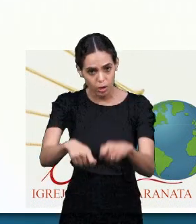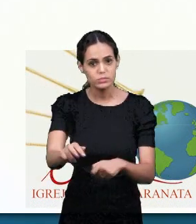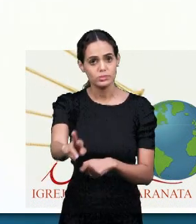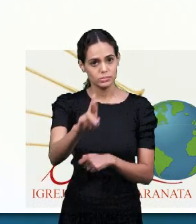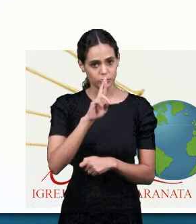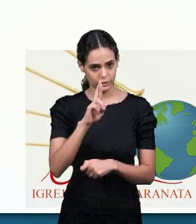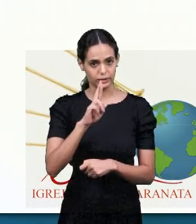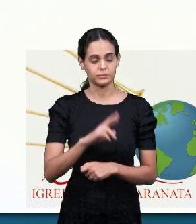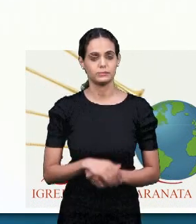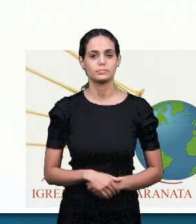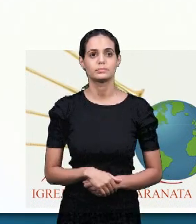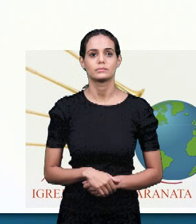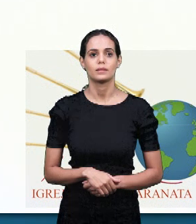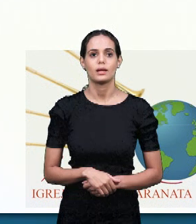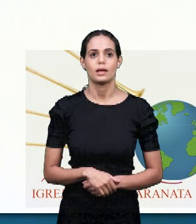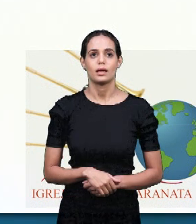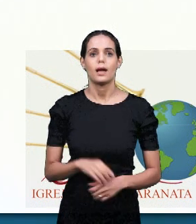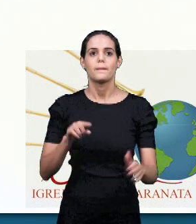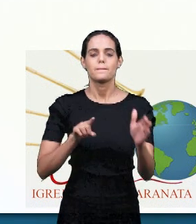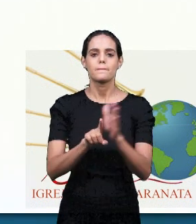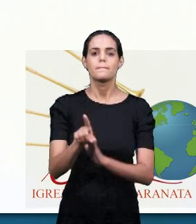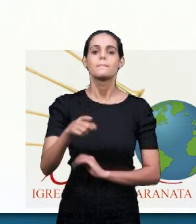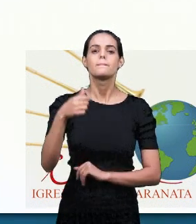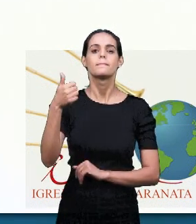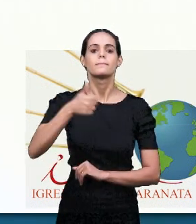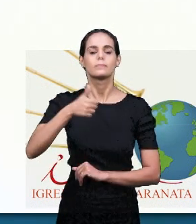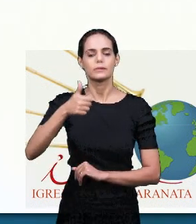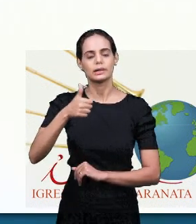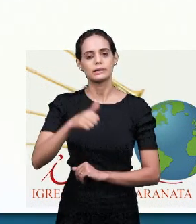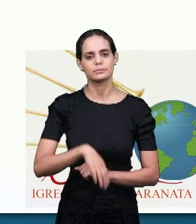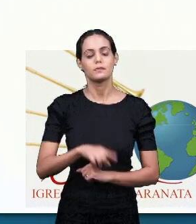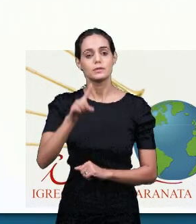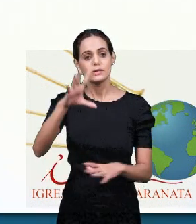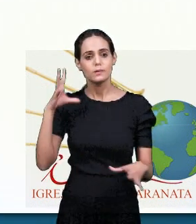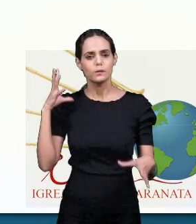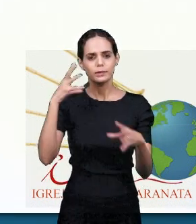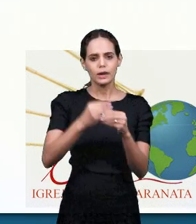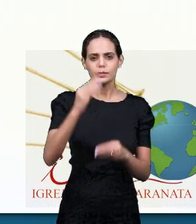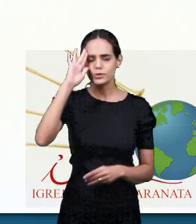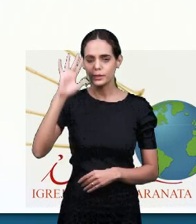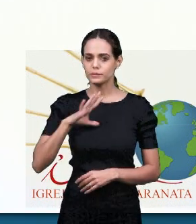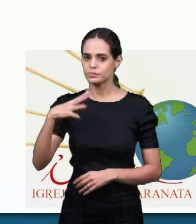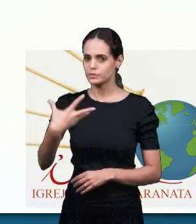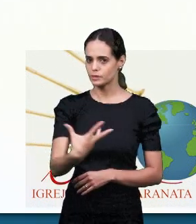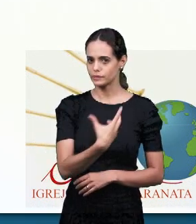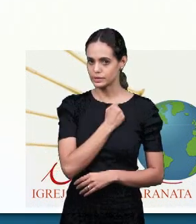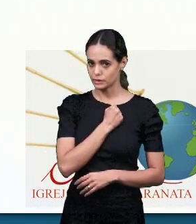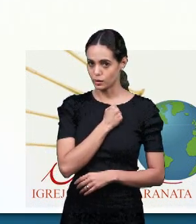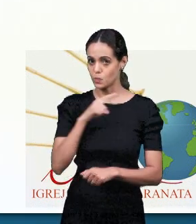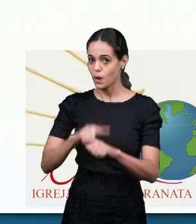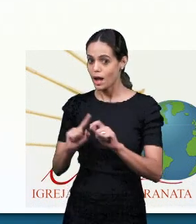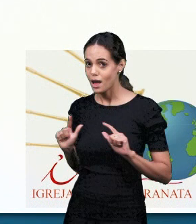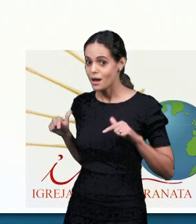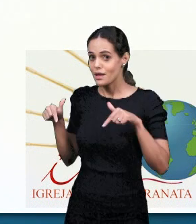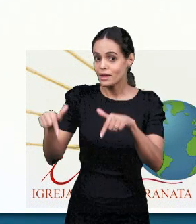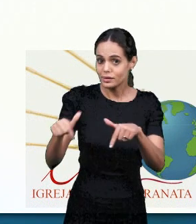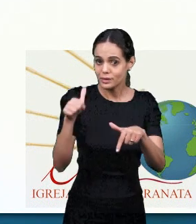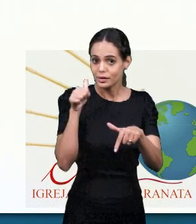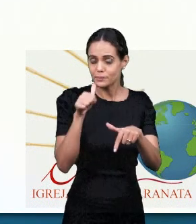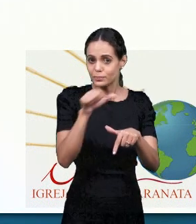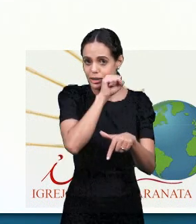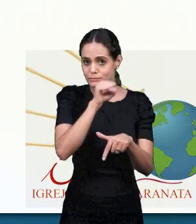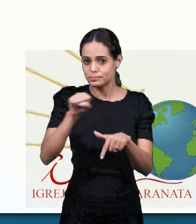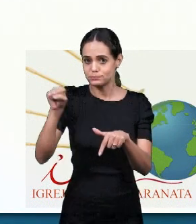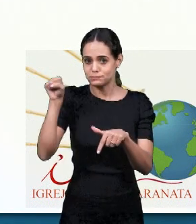seguinte: première, c'est la suivante. complete o entendimento de Complétez la salvação compréhension du salut no ato da dans mulher, l'acte de la quando dame, abandonou o quand elle a